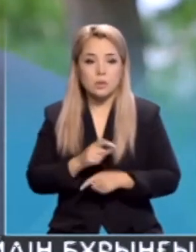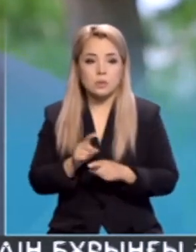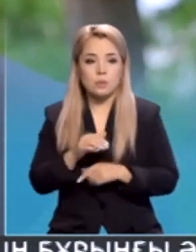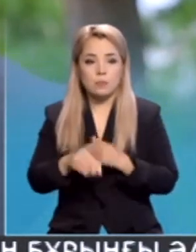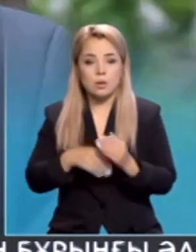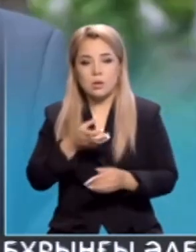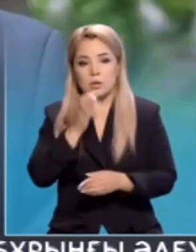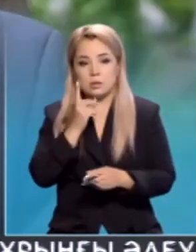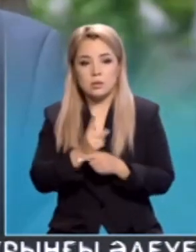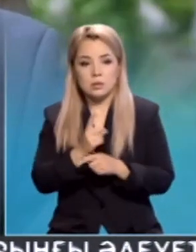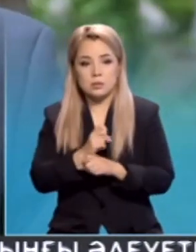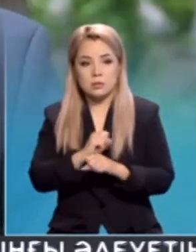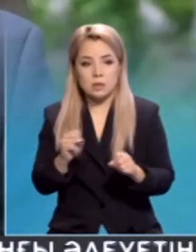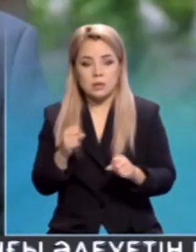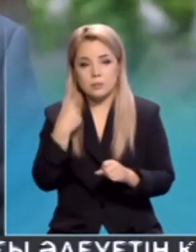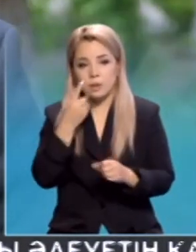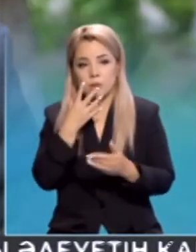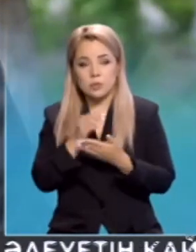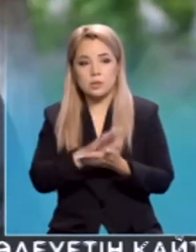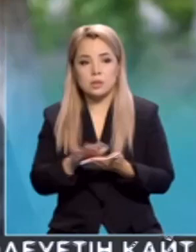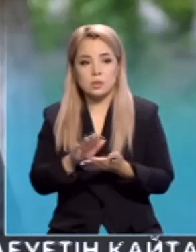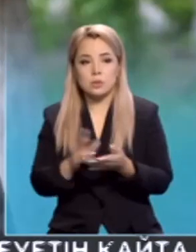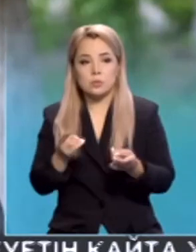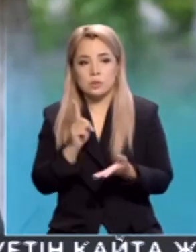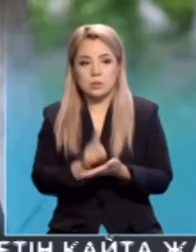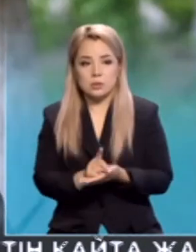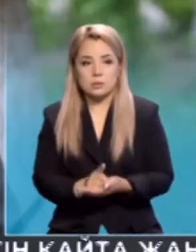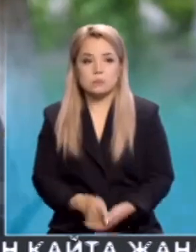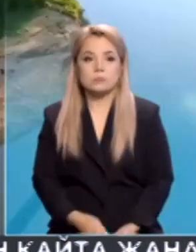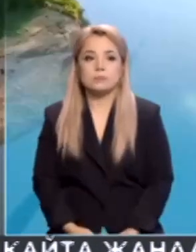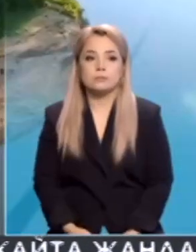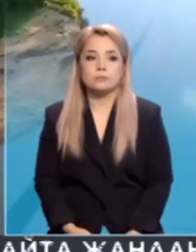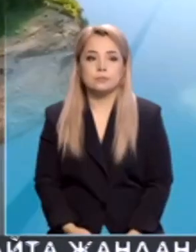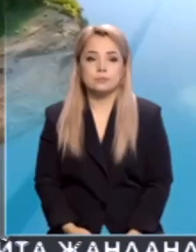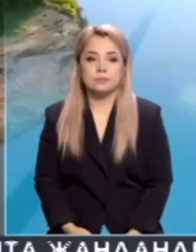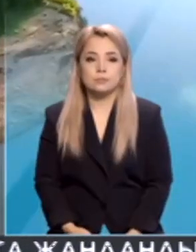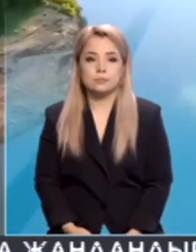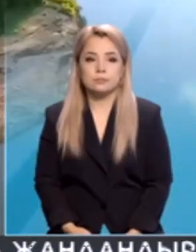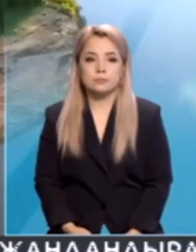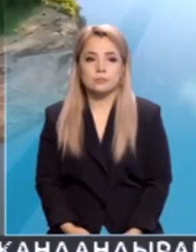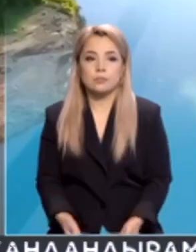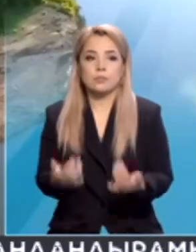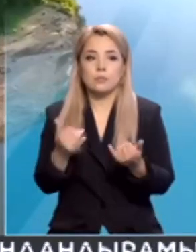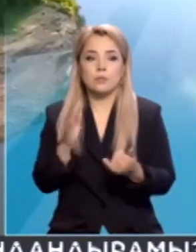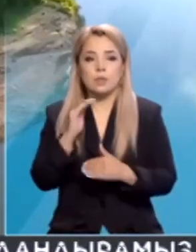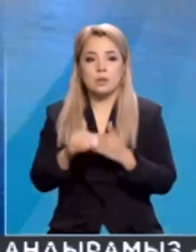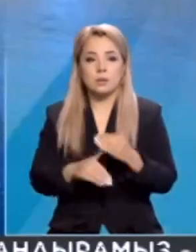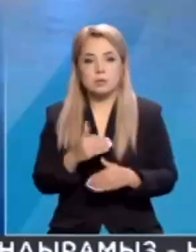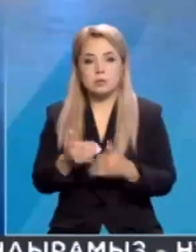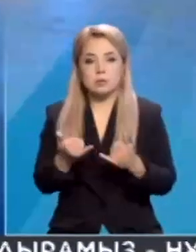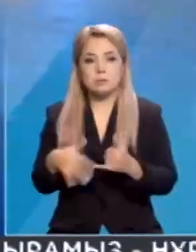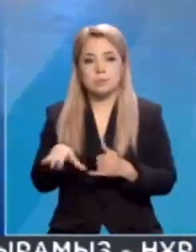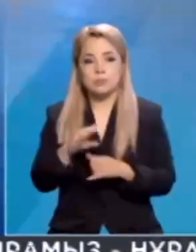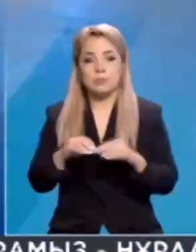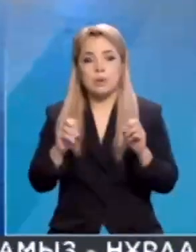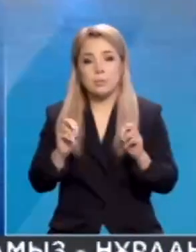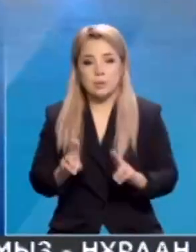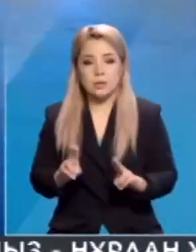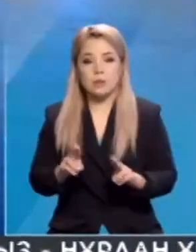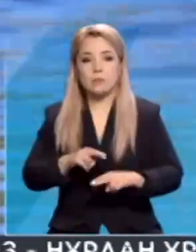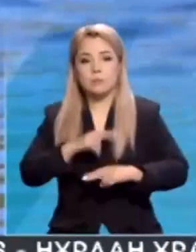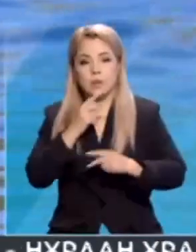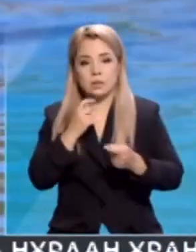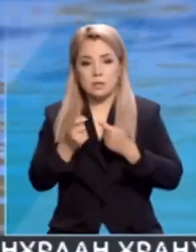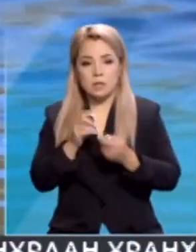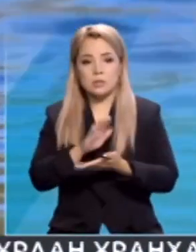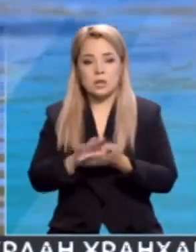суды ішіп қоймау, ең басты жеке бас гигиенасын сақтауымыз қажет. Қазір суға түсу маусымы, сондықтан мамандар абай